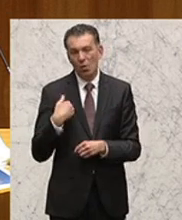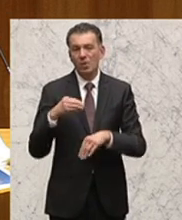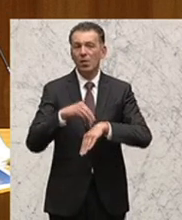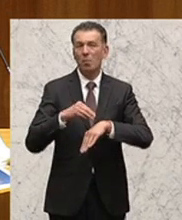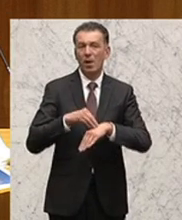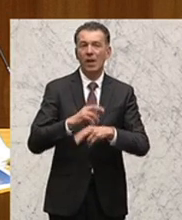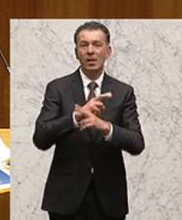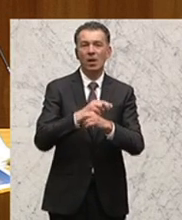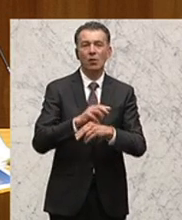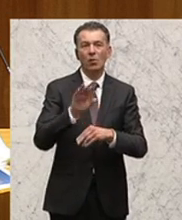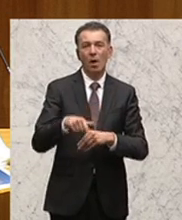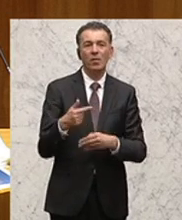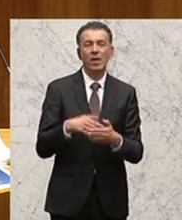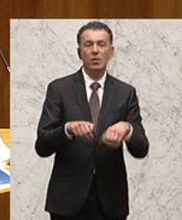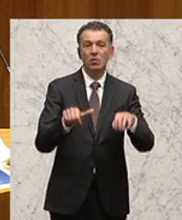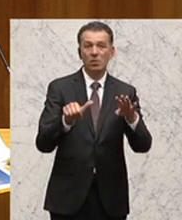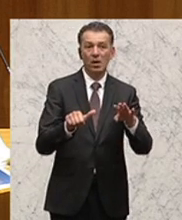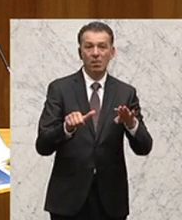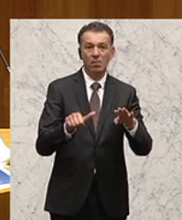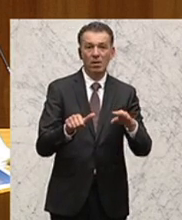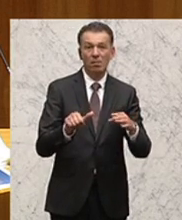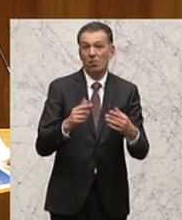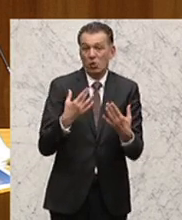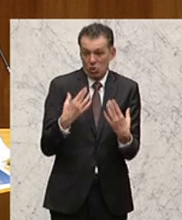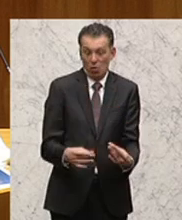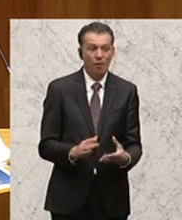gemeldet, dass Österreich ab 2016, also ab